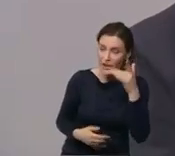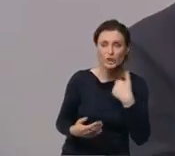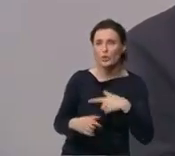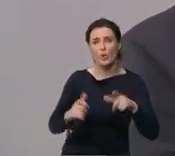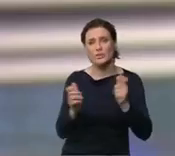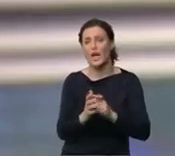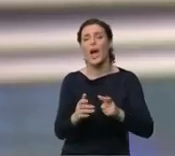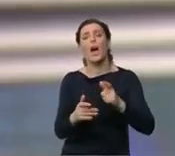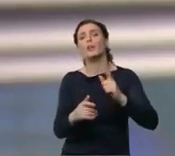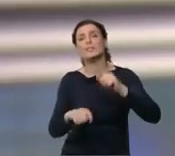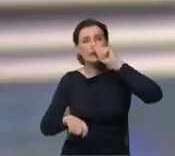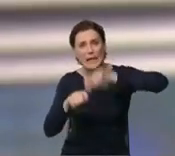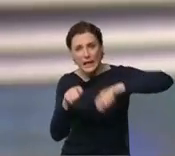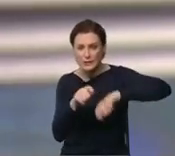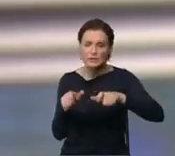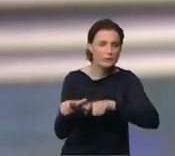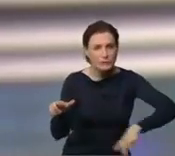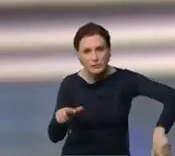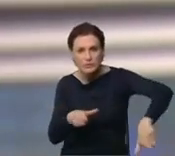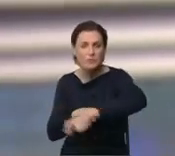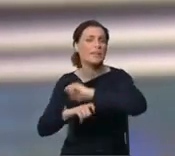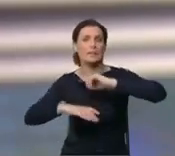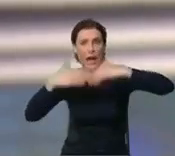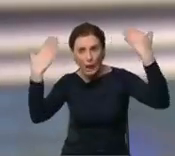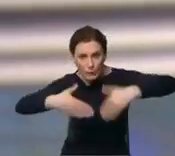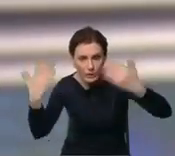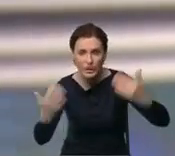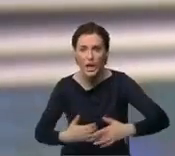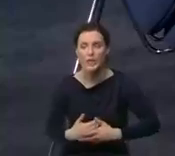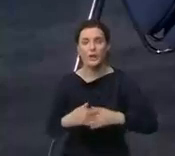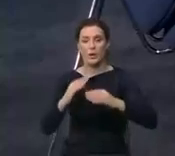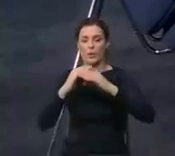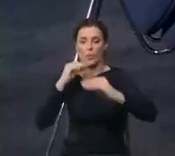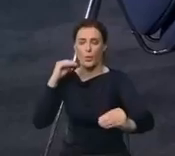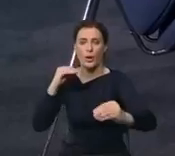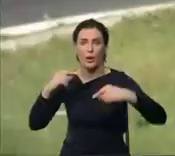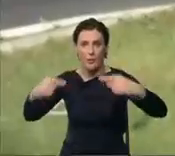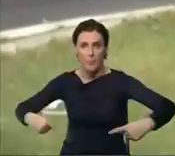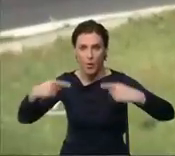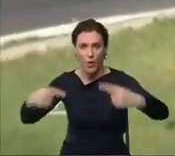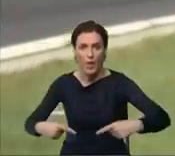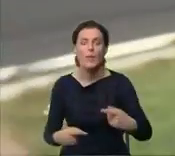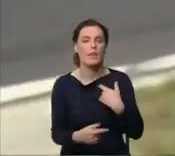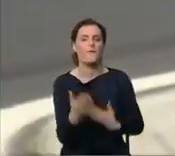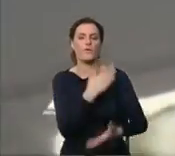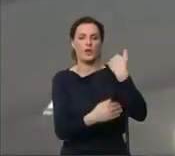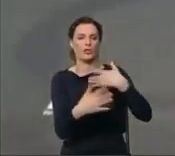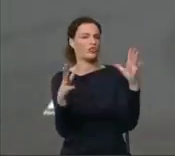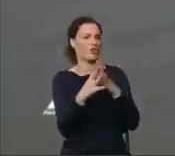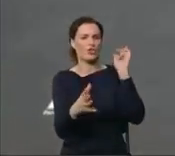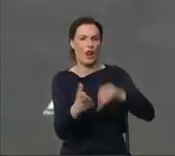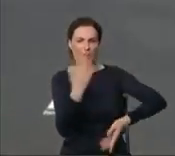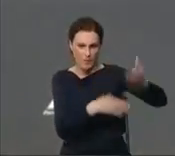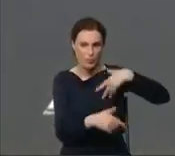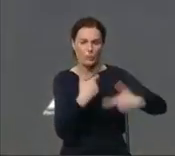testy, całe dni, połówki? Zrobienie testów całego dnia, cały dzień siedząc w bolidzie ja tak robiłem 10 lat temu, jest bardzo